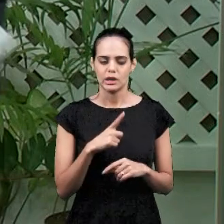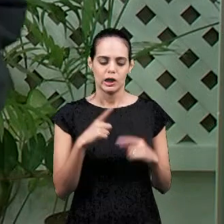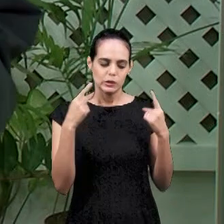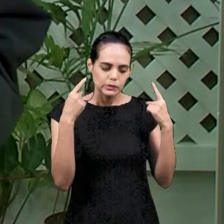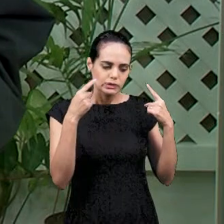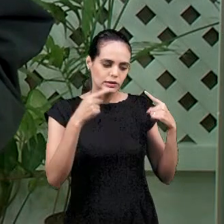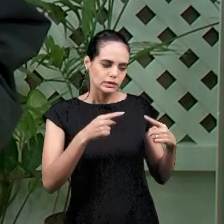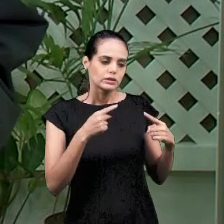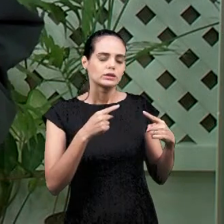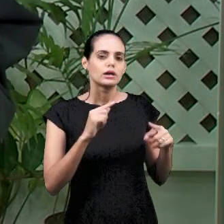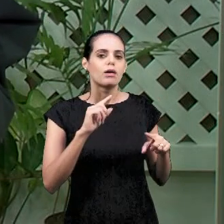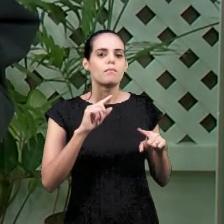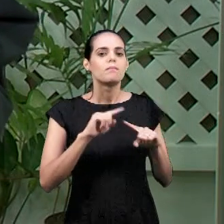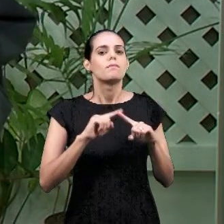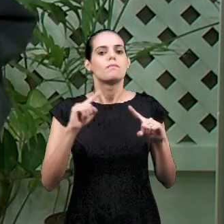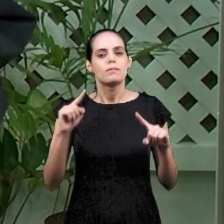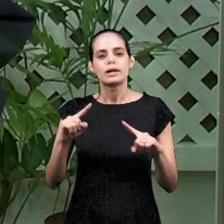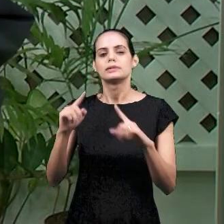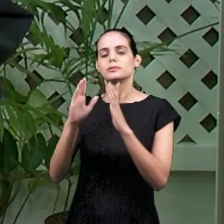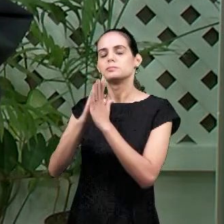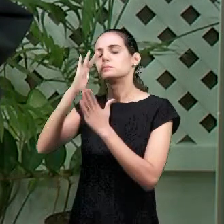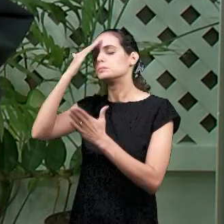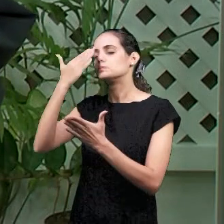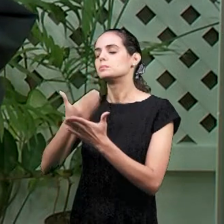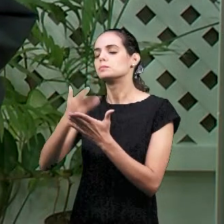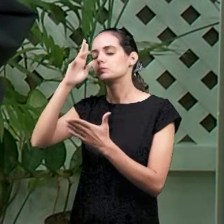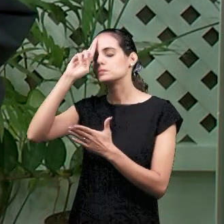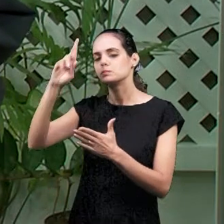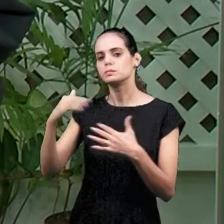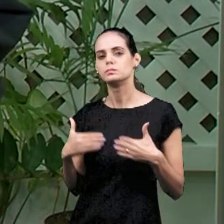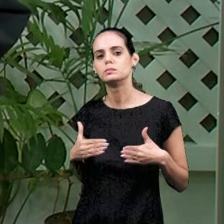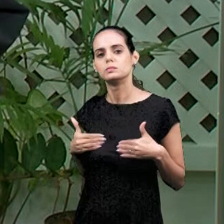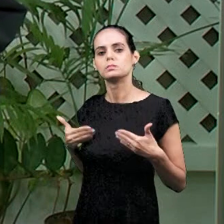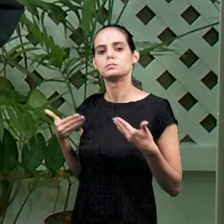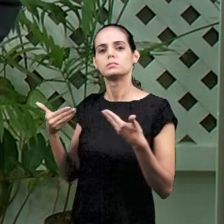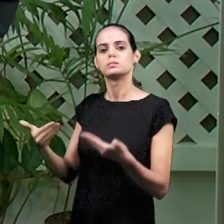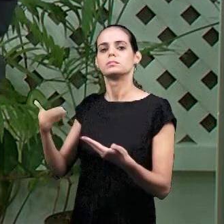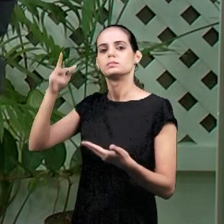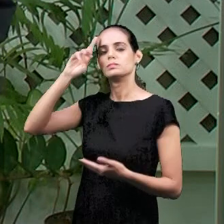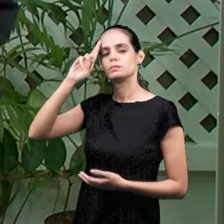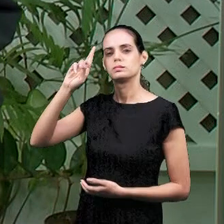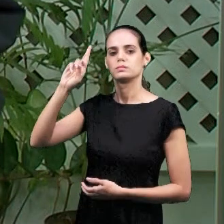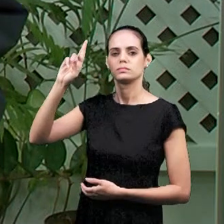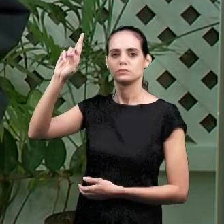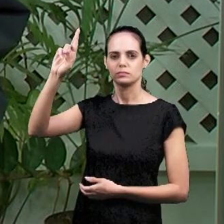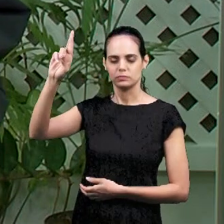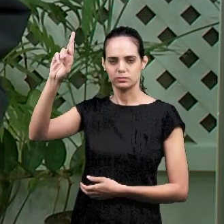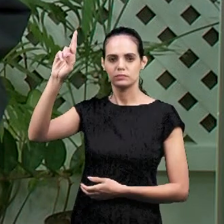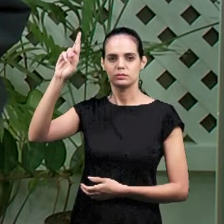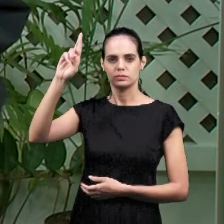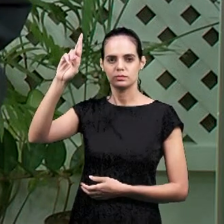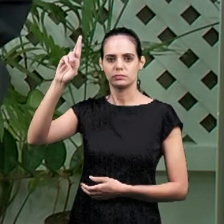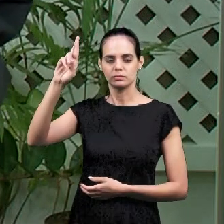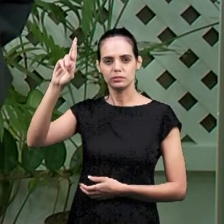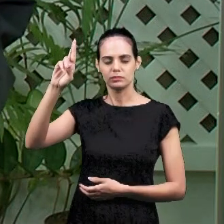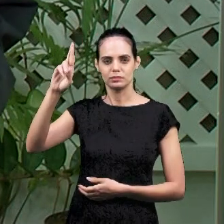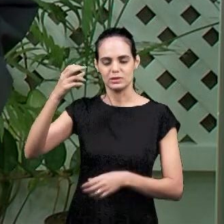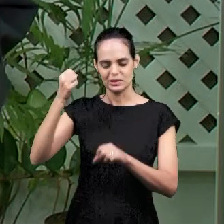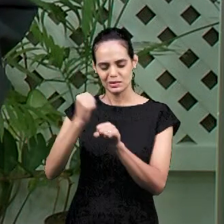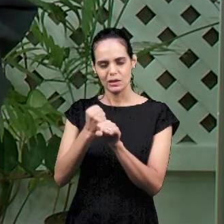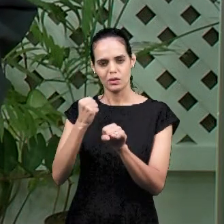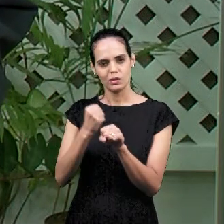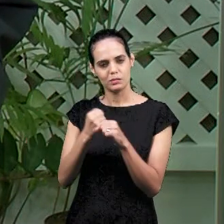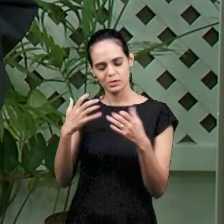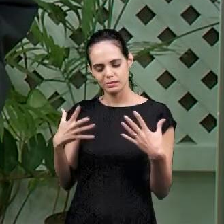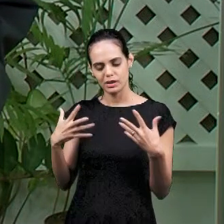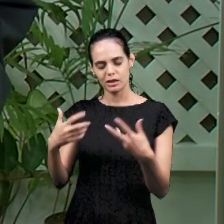églises, mais il y a une croissance. Tous sont en train de se mettre à disposition du Seigneur